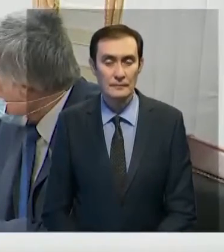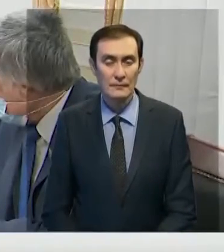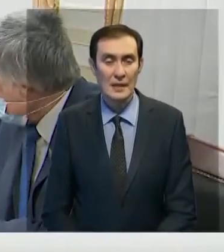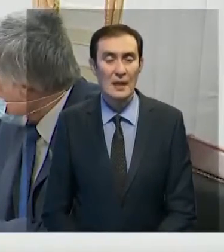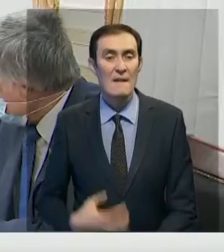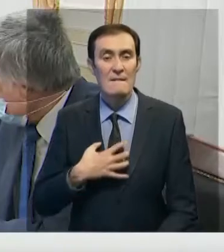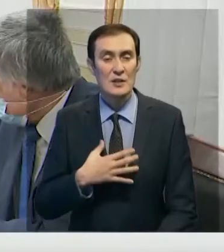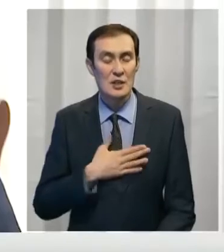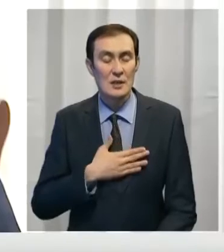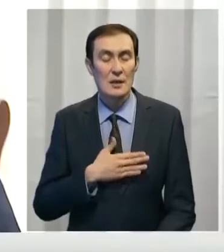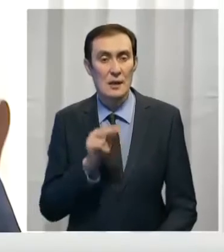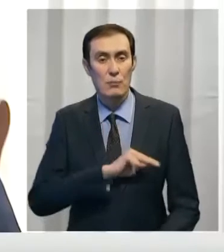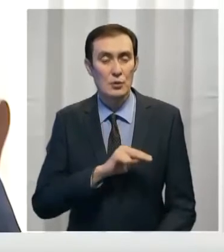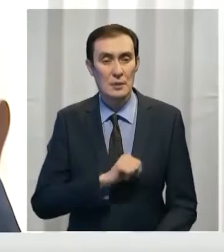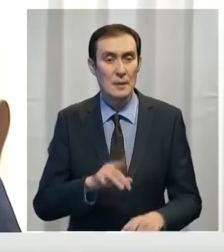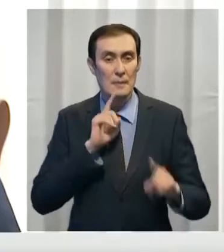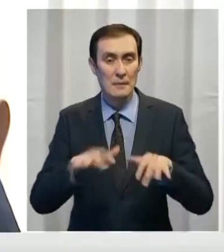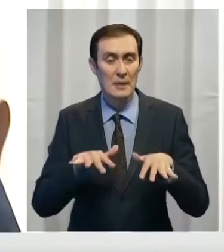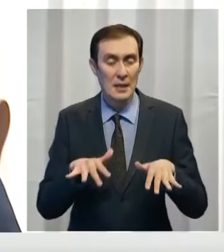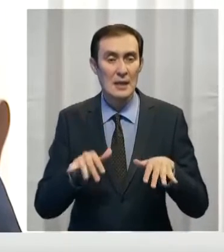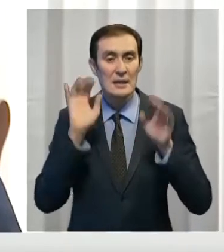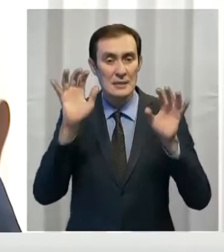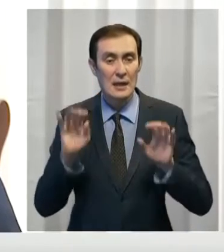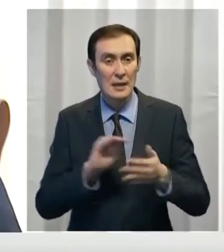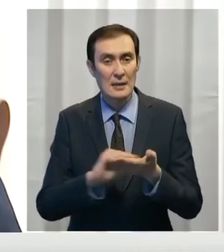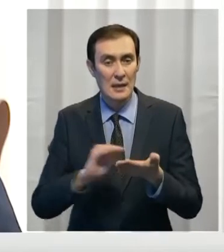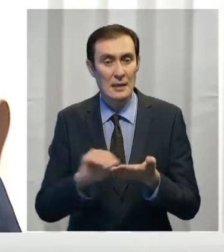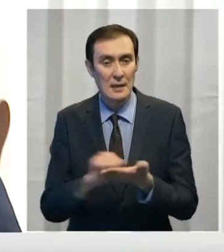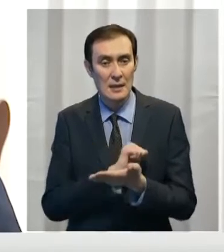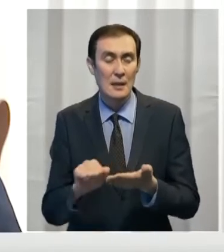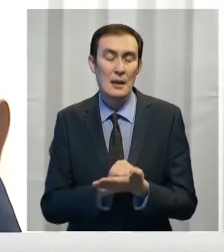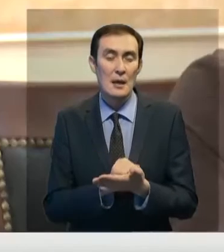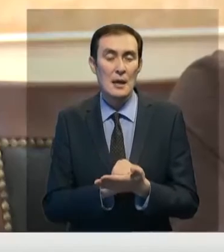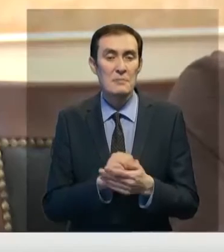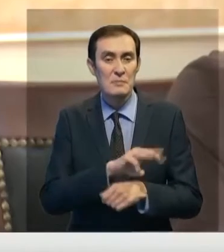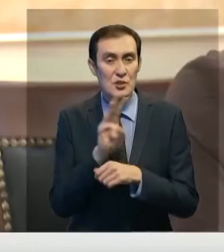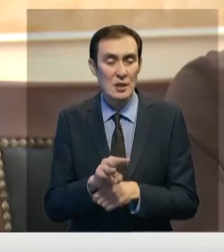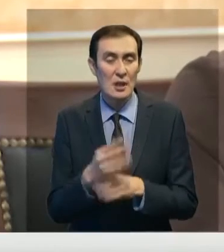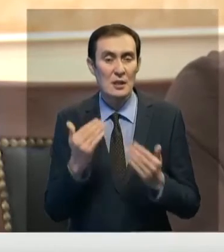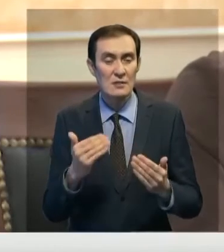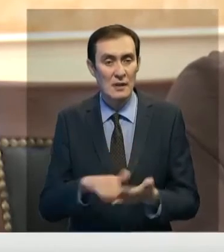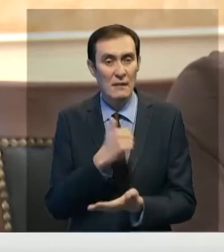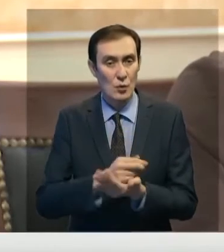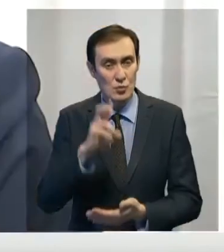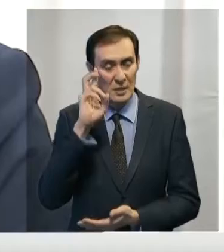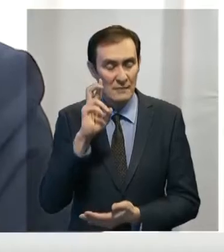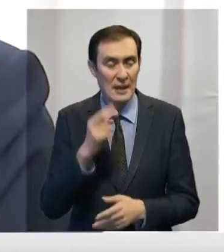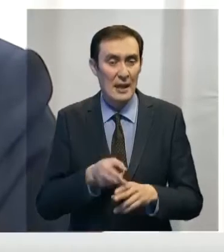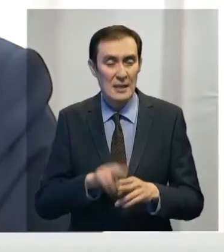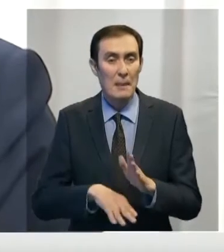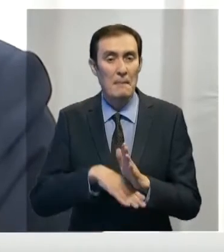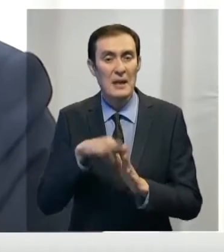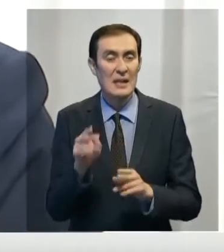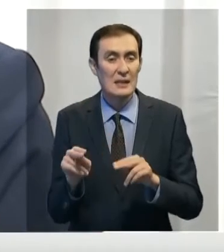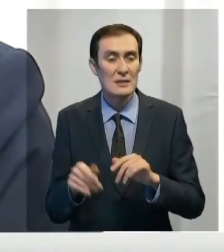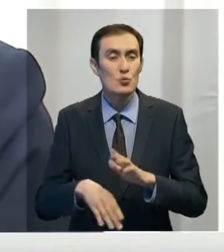Приоритетом нашей палаты является законодательное обеспечение модернизационной повестки нашего президента. Это модернизация